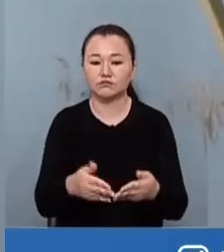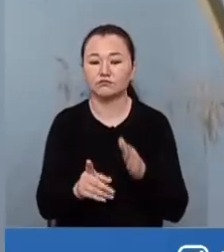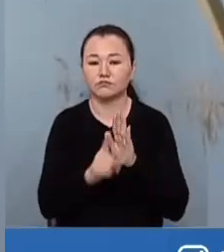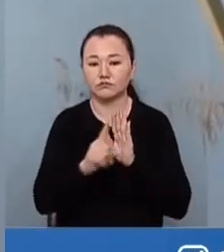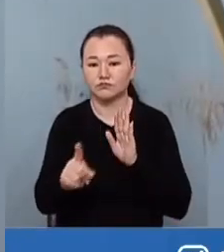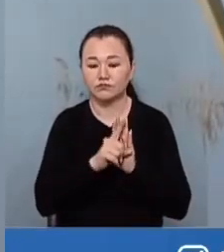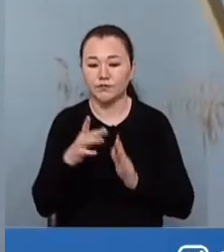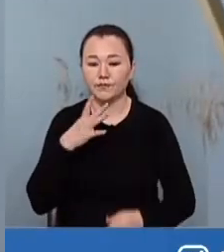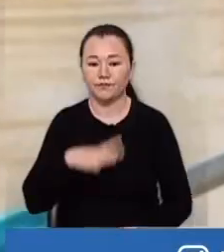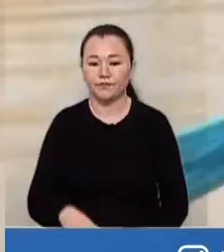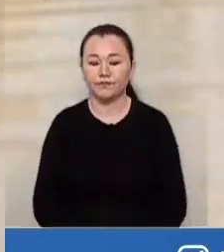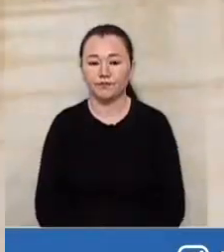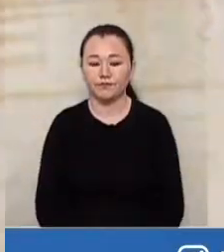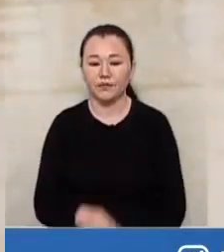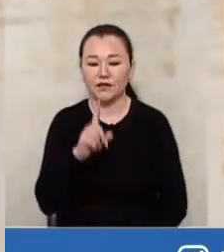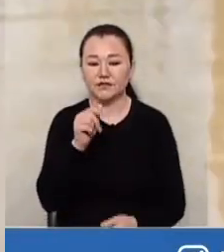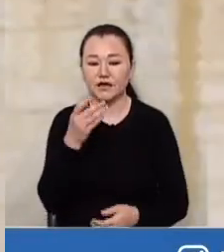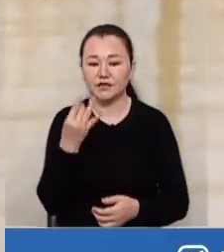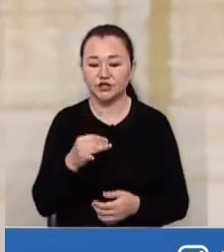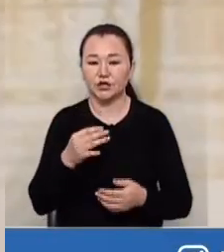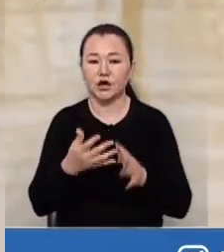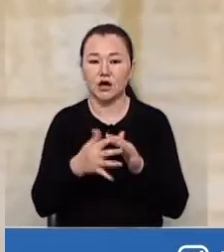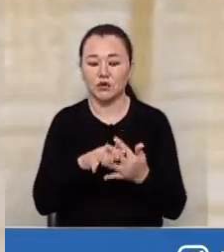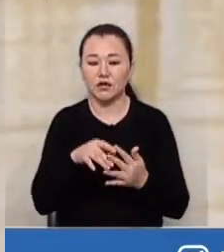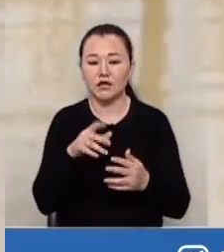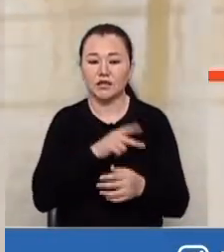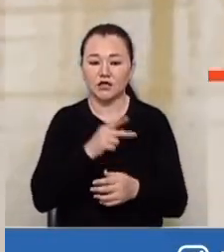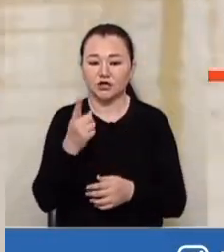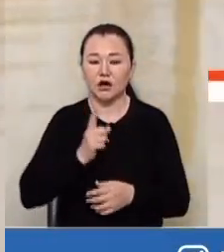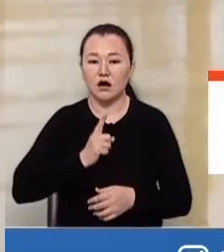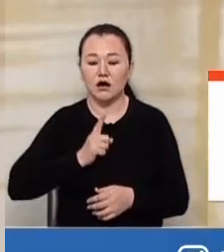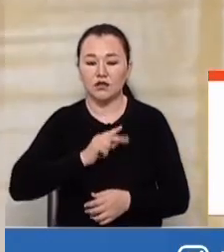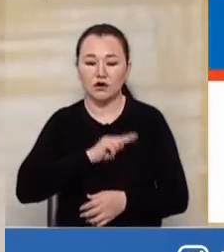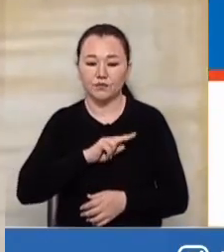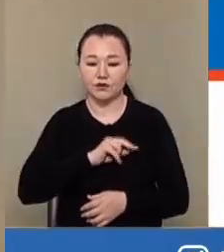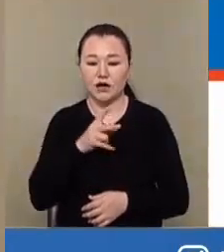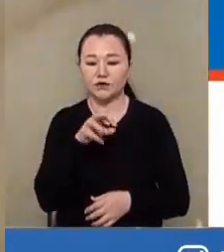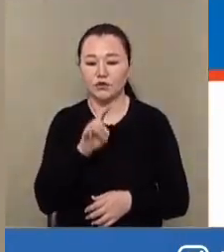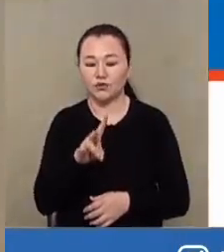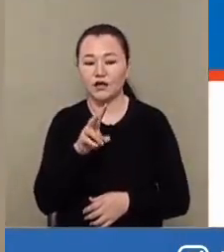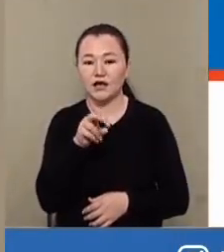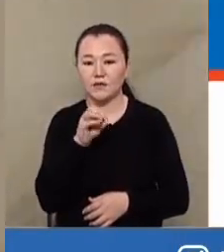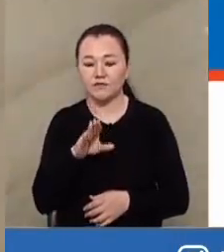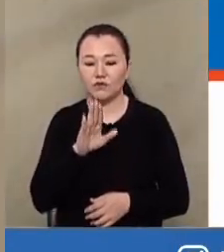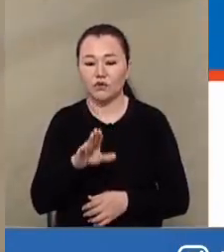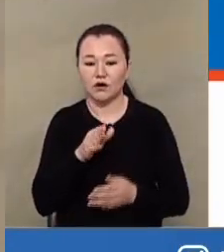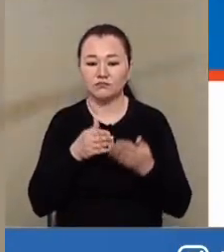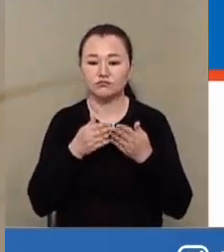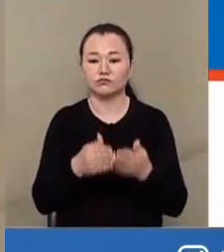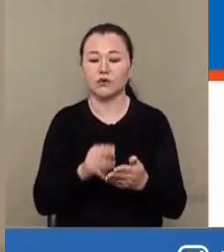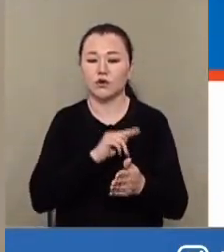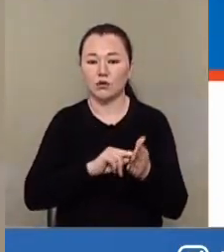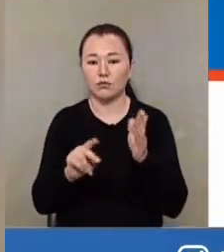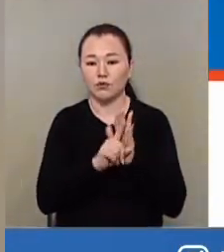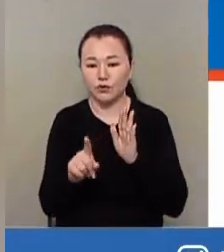мәжбүр. Заречный ауылындағы саяжайлардың бірінде күзетші болып істейтін Антон Лебедев жұмысына тек ескекті қайығымен жетеді.